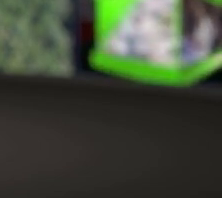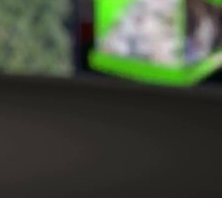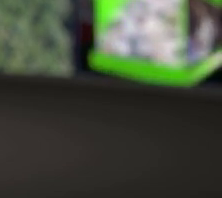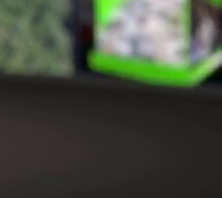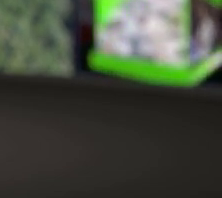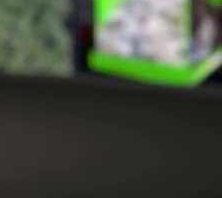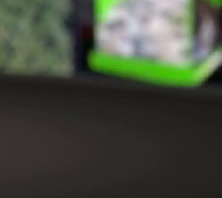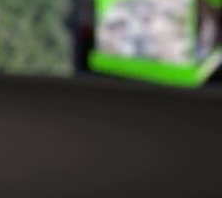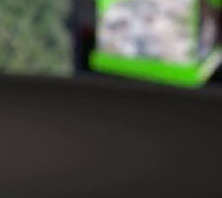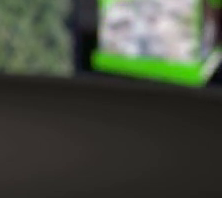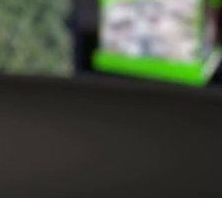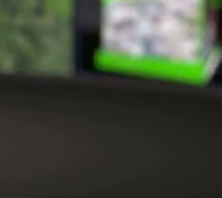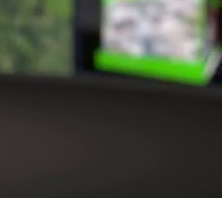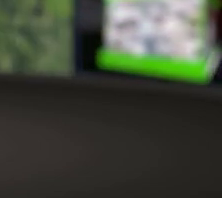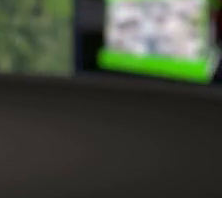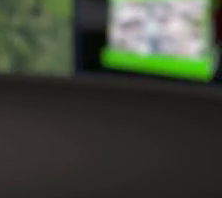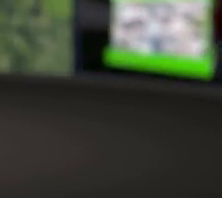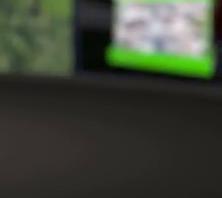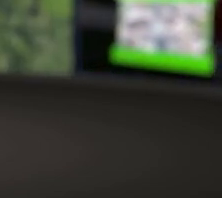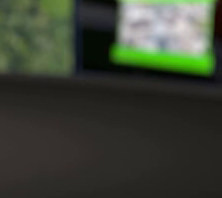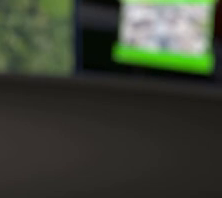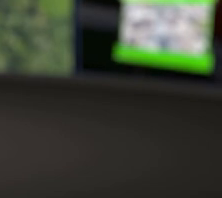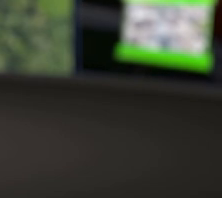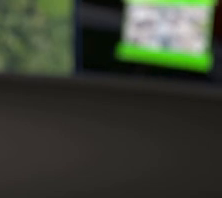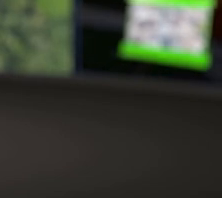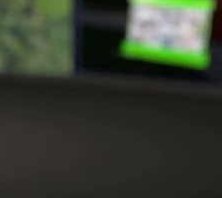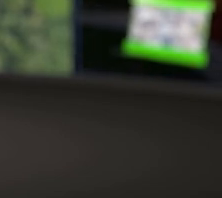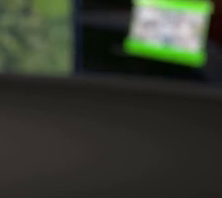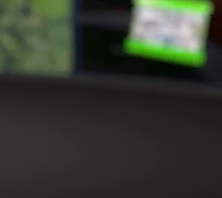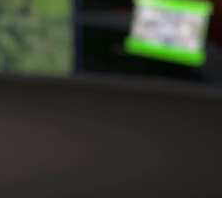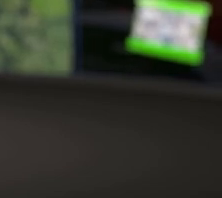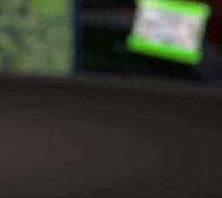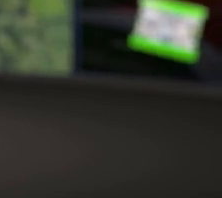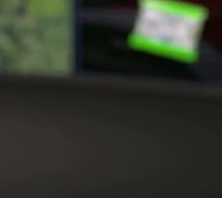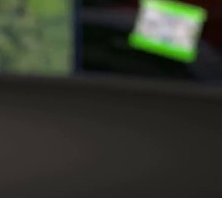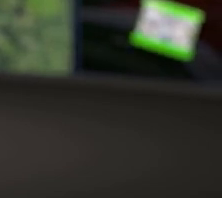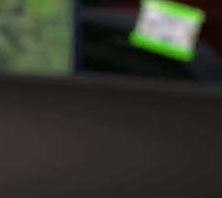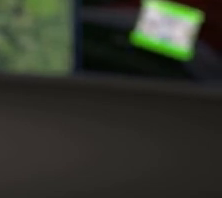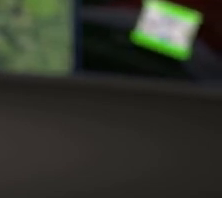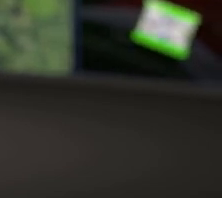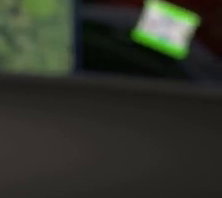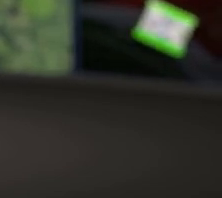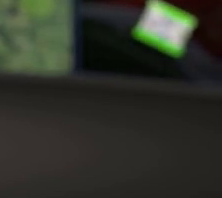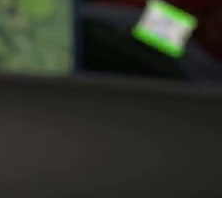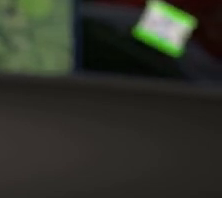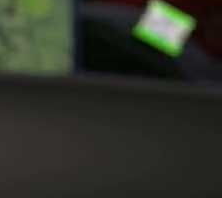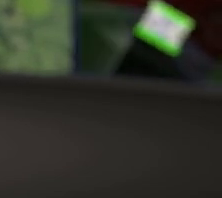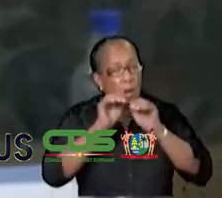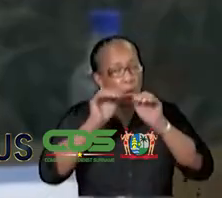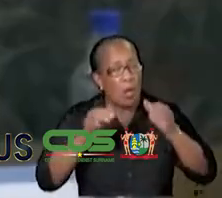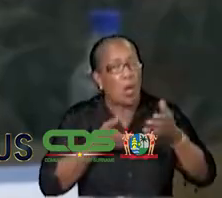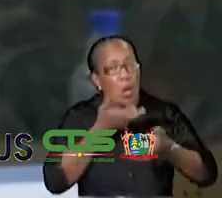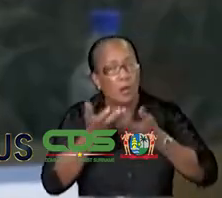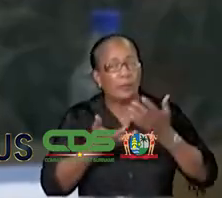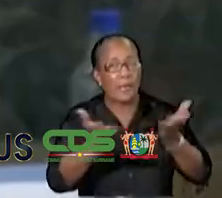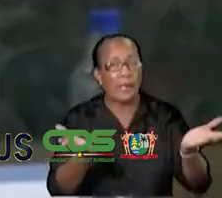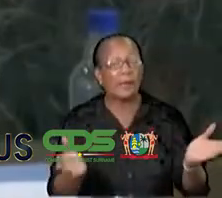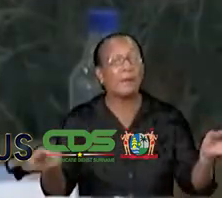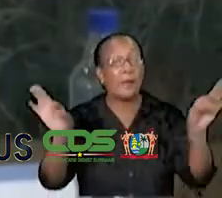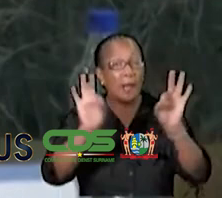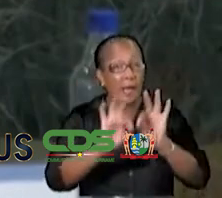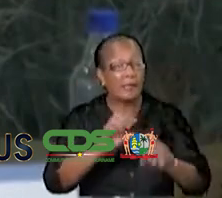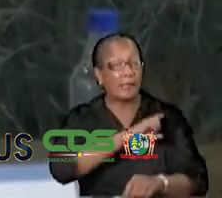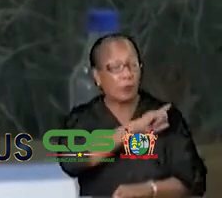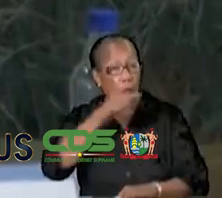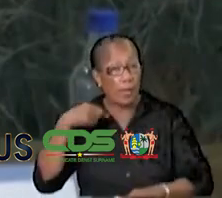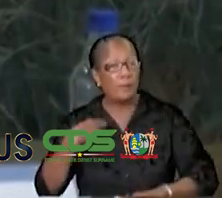dit kader genomen worden. U hoort Javier Assén, die voorzitter is van het Nationaal Coördinatieteam. Het belangrijkste is dat we met